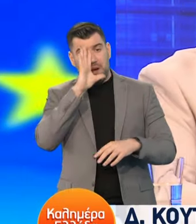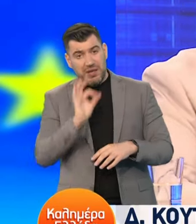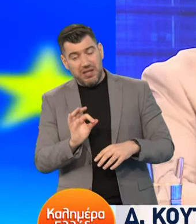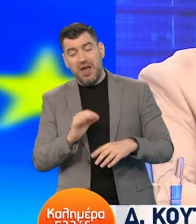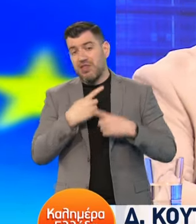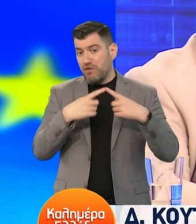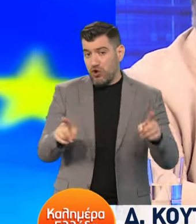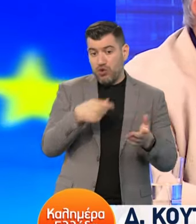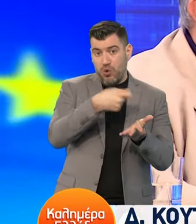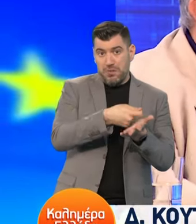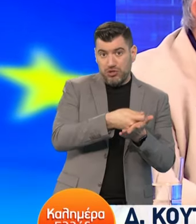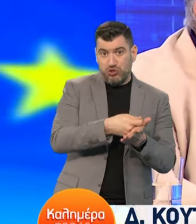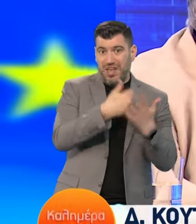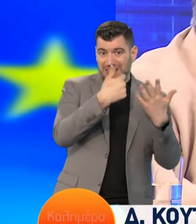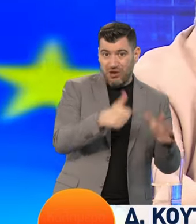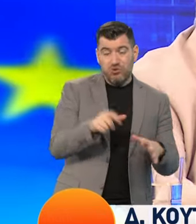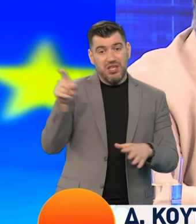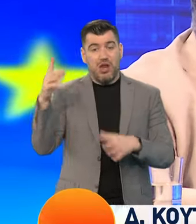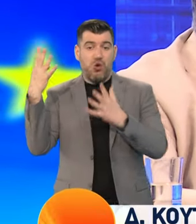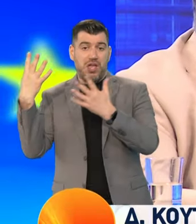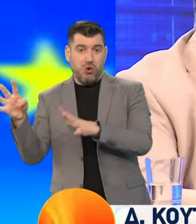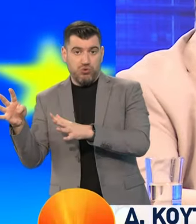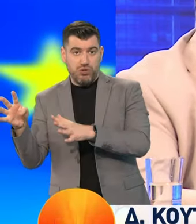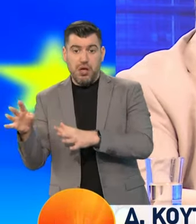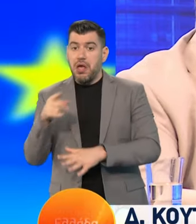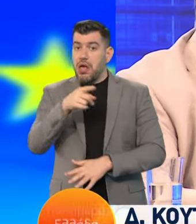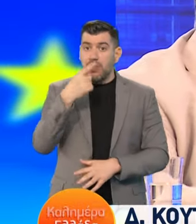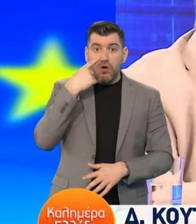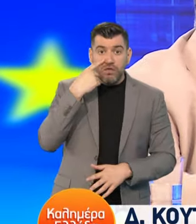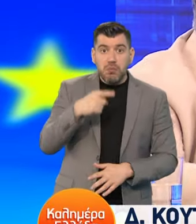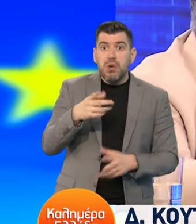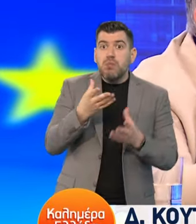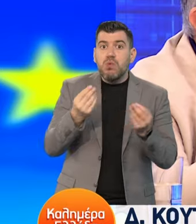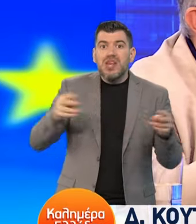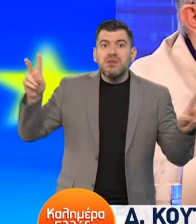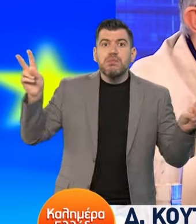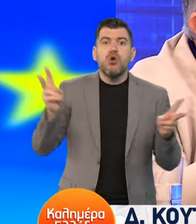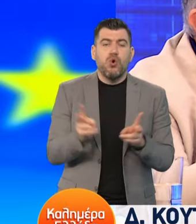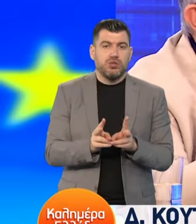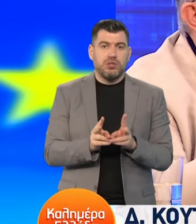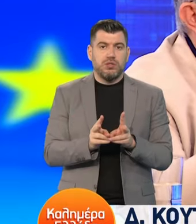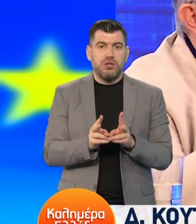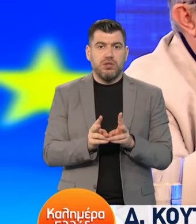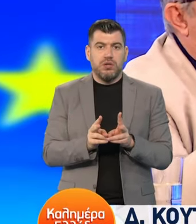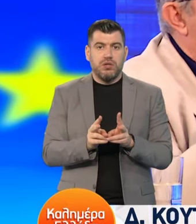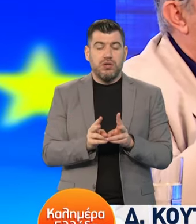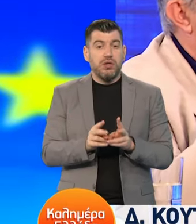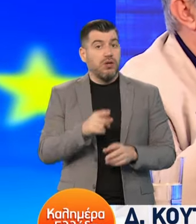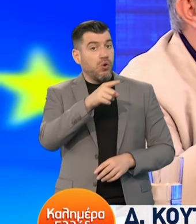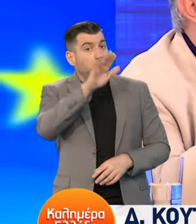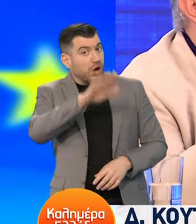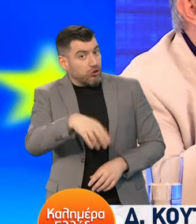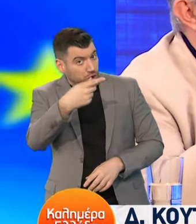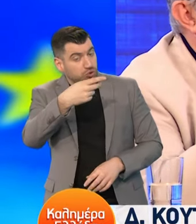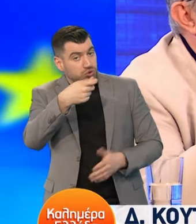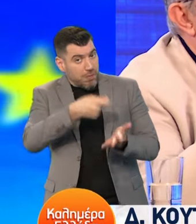το 1200. Εδώ έχουν γίνει τεράστιες μειώσεις. Άρα πρέπει να δεις, γιατί συνεχώς... Έχει αυξηθεί ο κατώτατος.